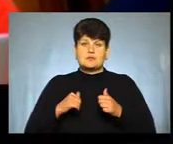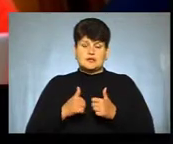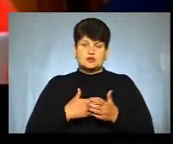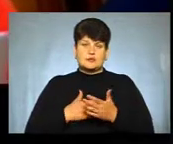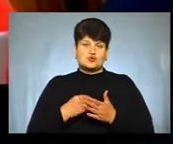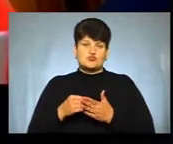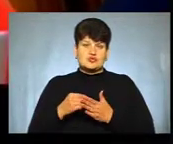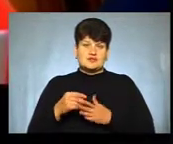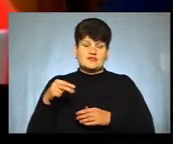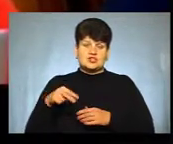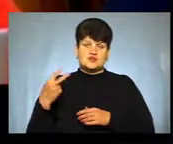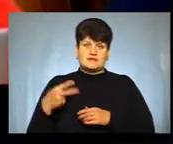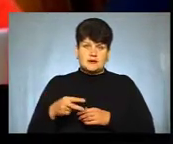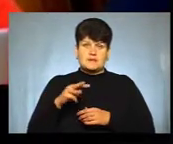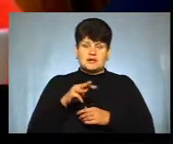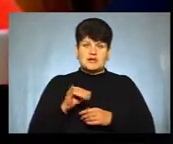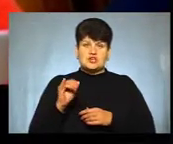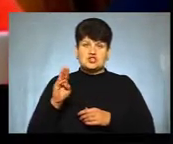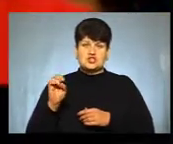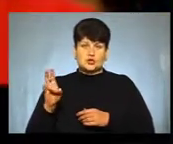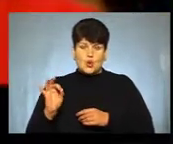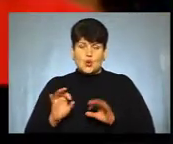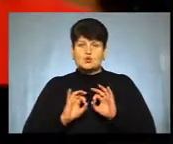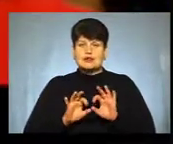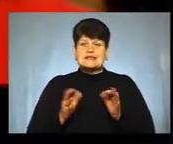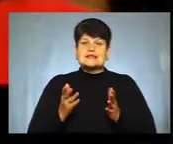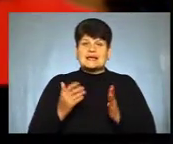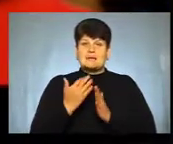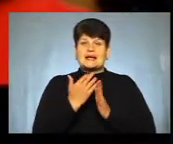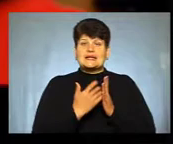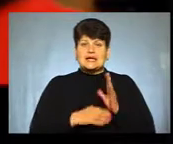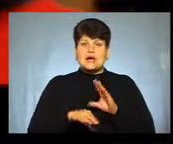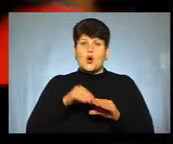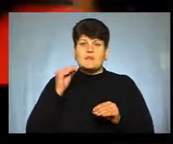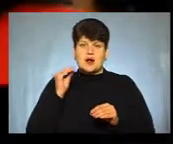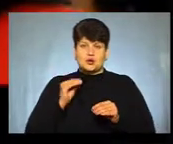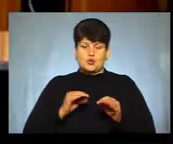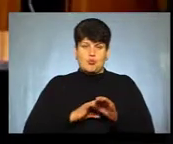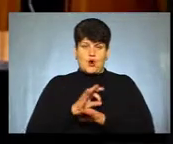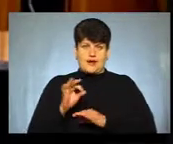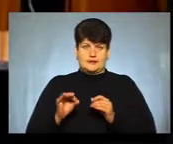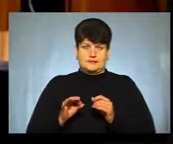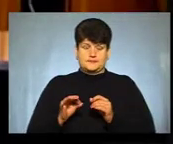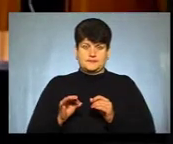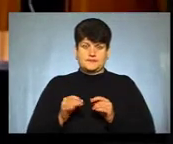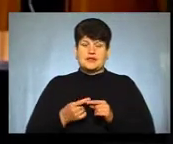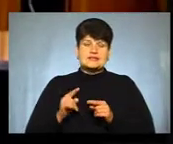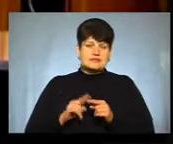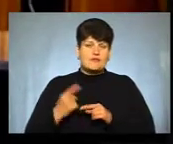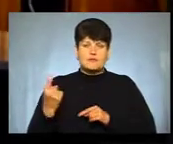бюджету 2020 Марія Ішенко розповіла, за якими критеріями обирають проекти. Це, перш за